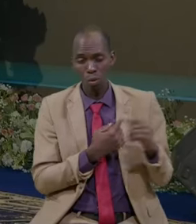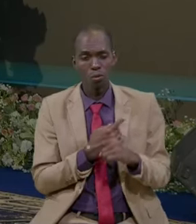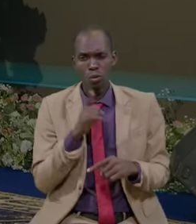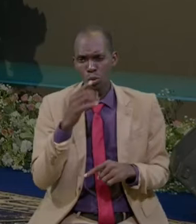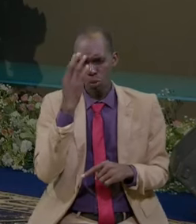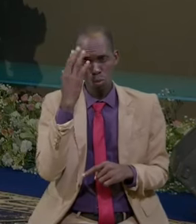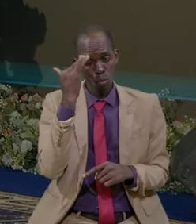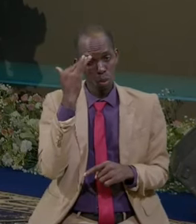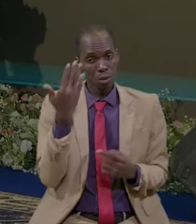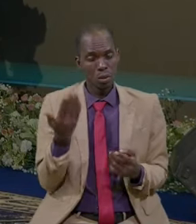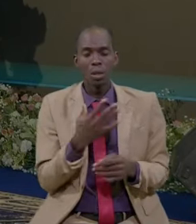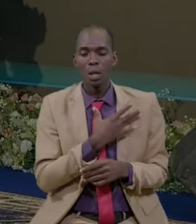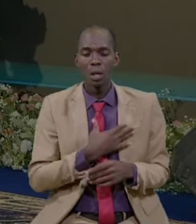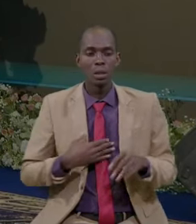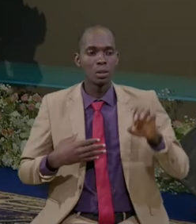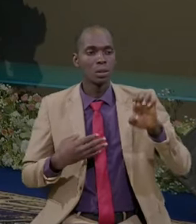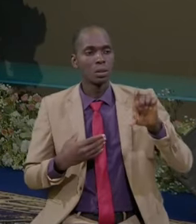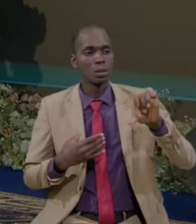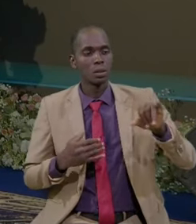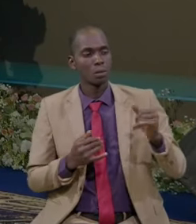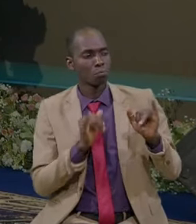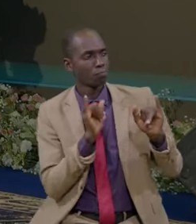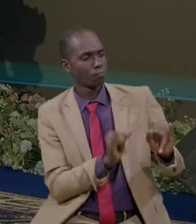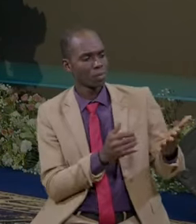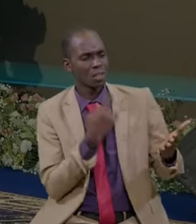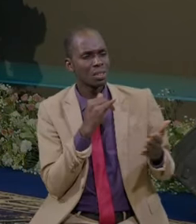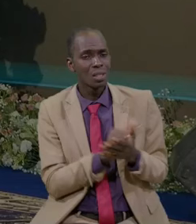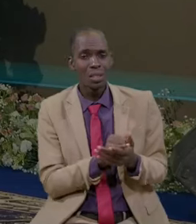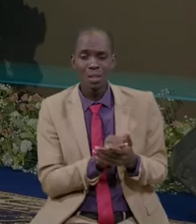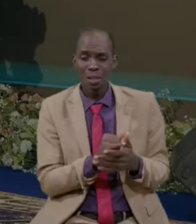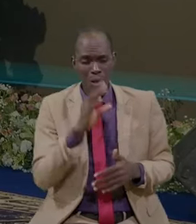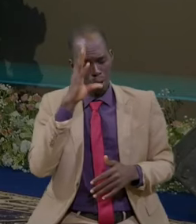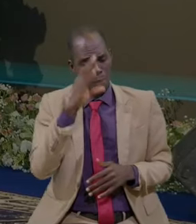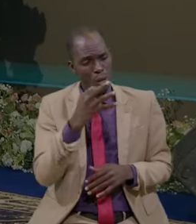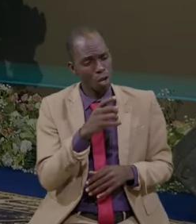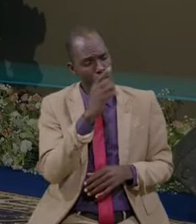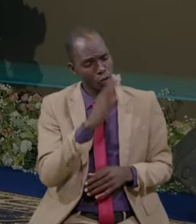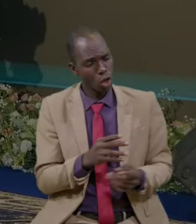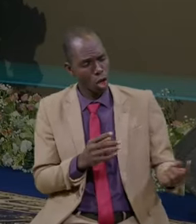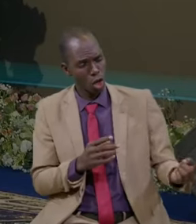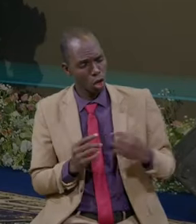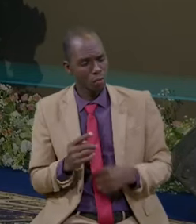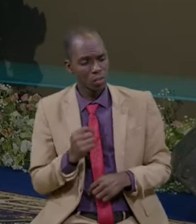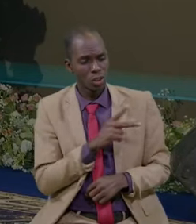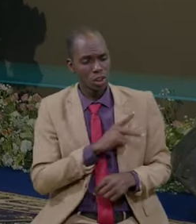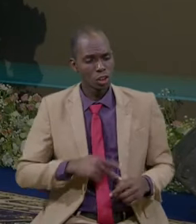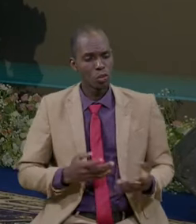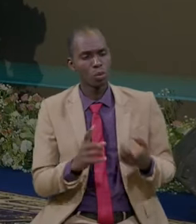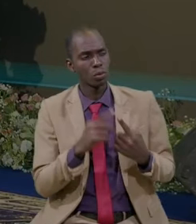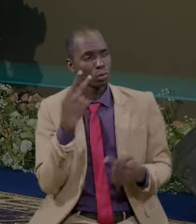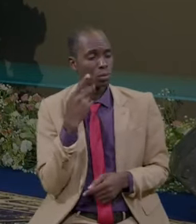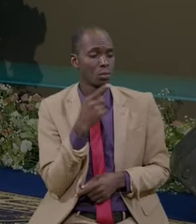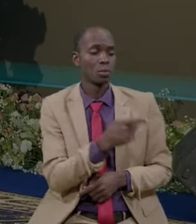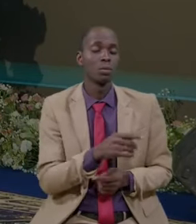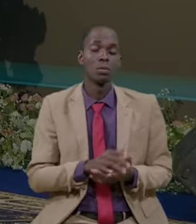Élie était là. Et homme de Dieu, descends. Le roi veut te voir. Ah, si